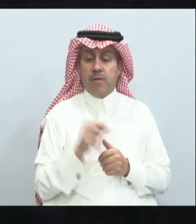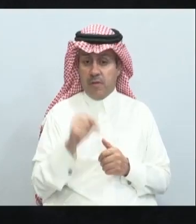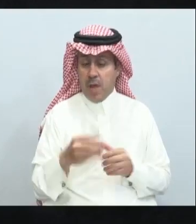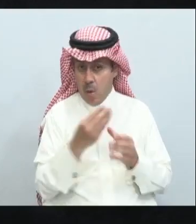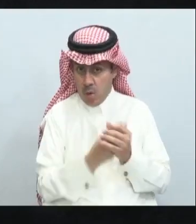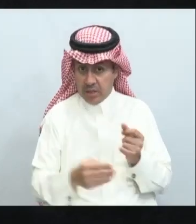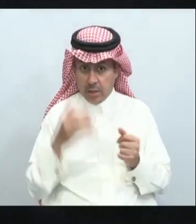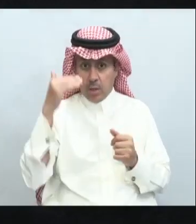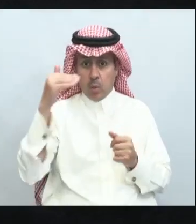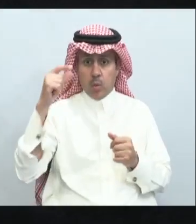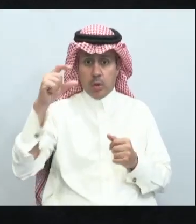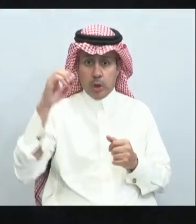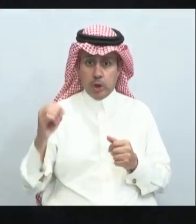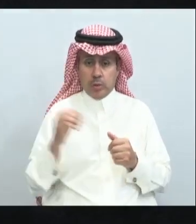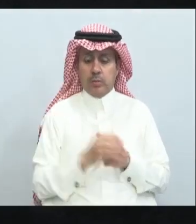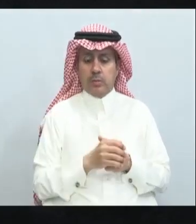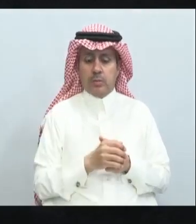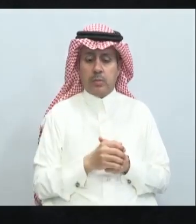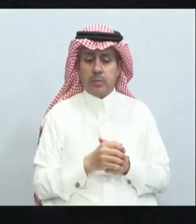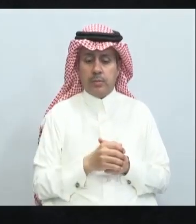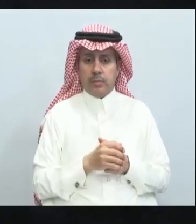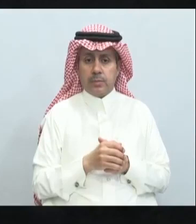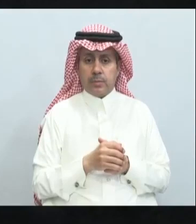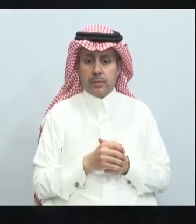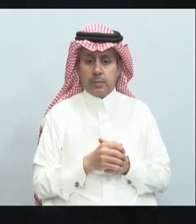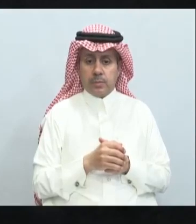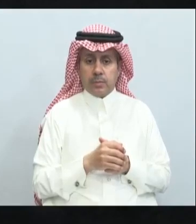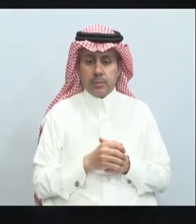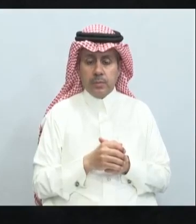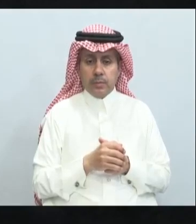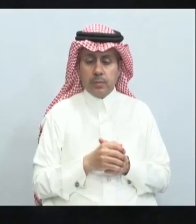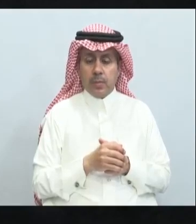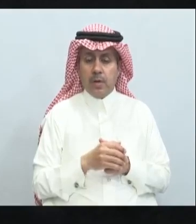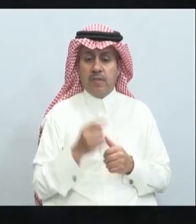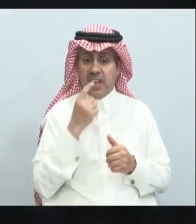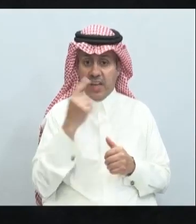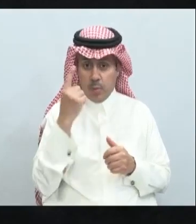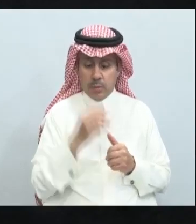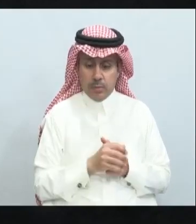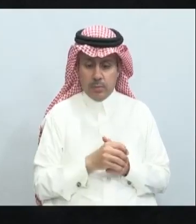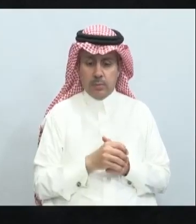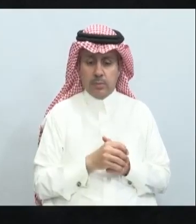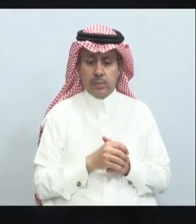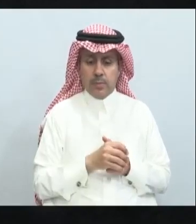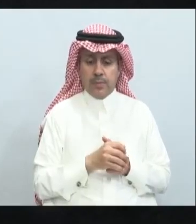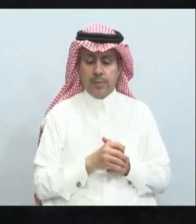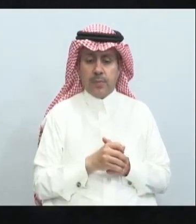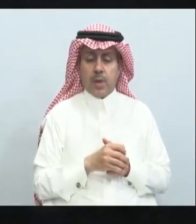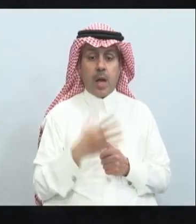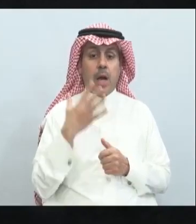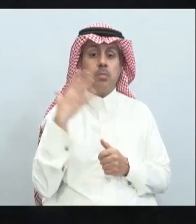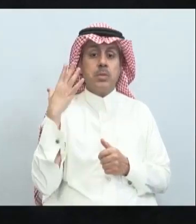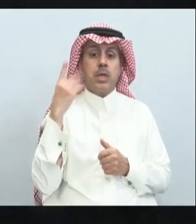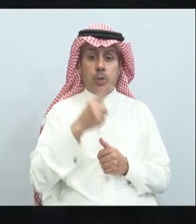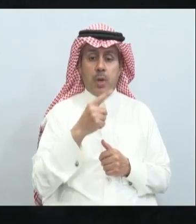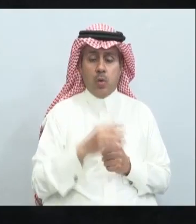الاطفال الخدج والاطفال الخدج يعني في العام الواحد قرابه 15